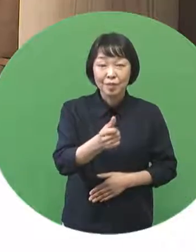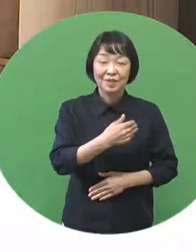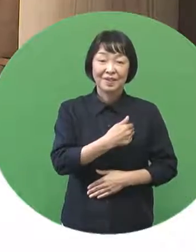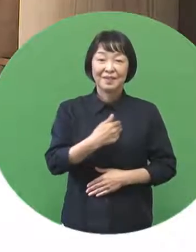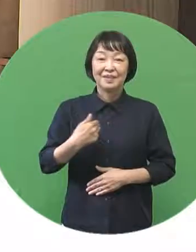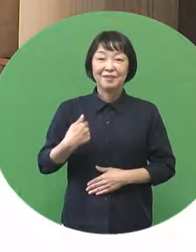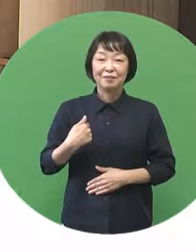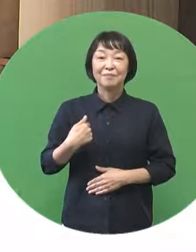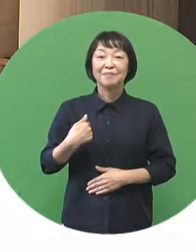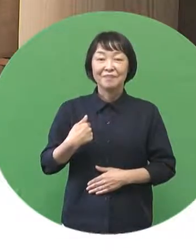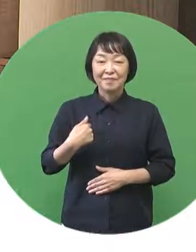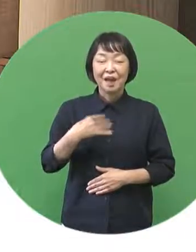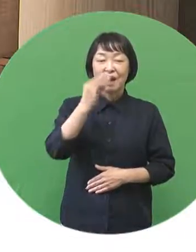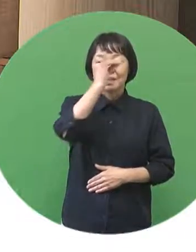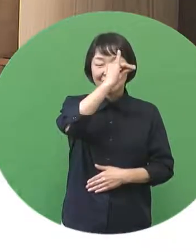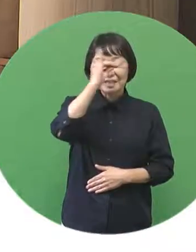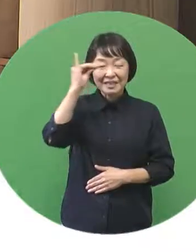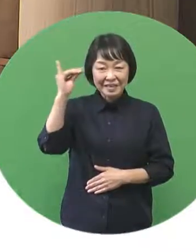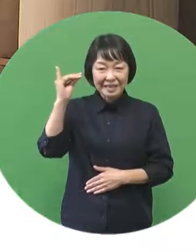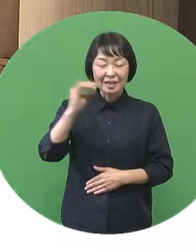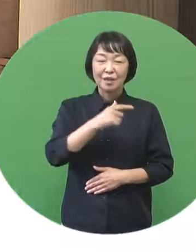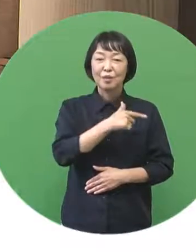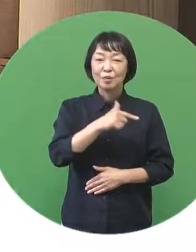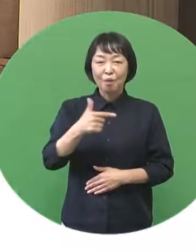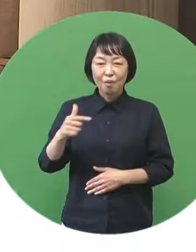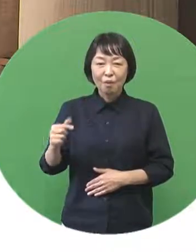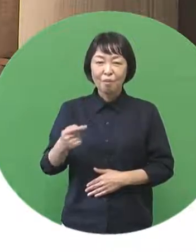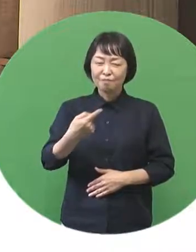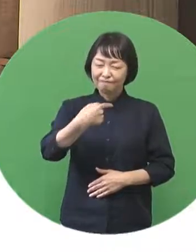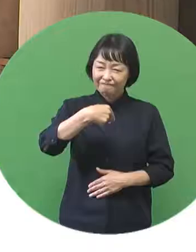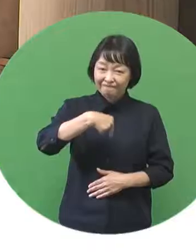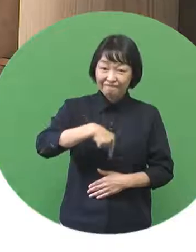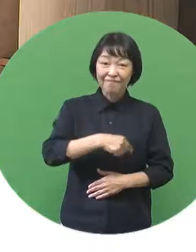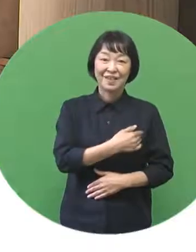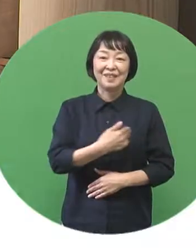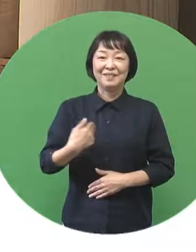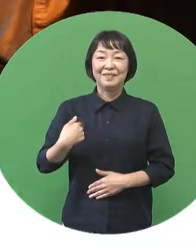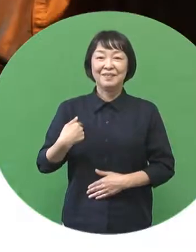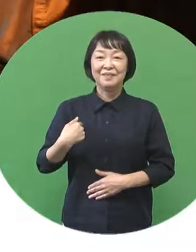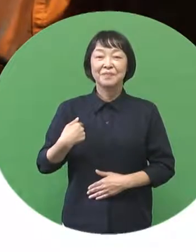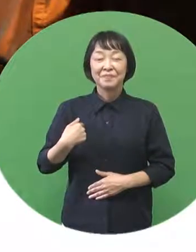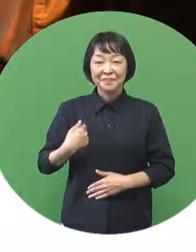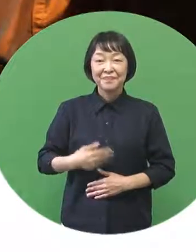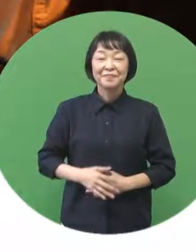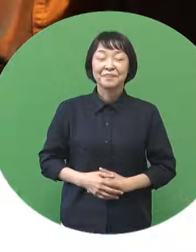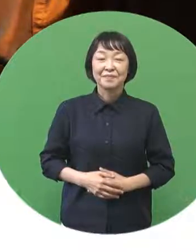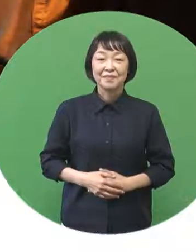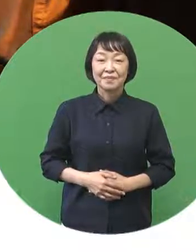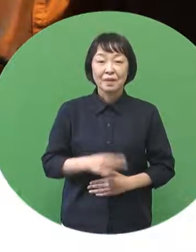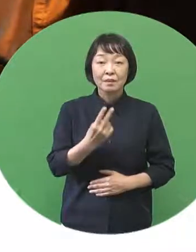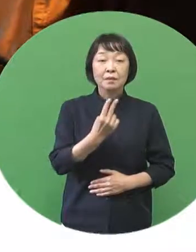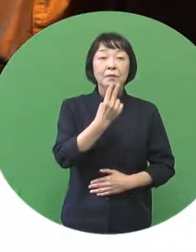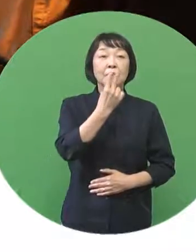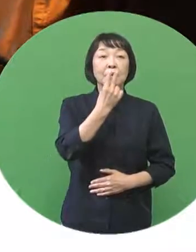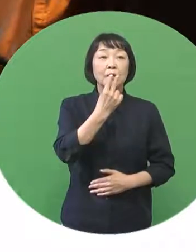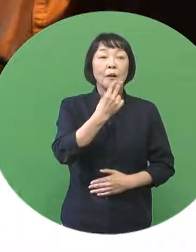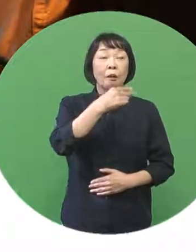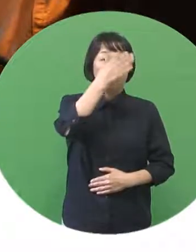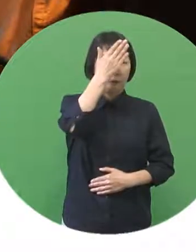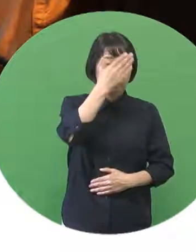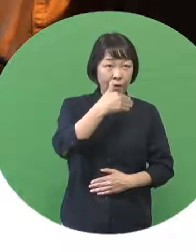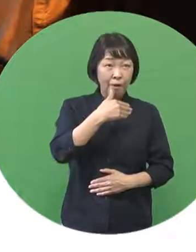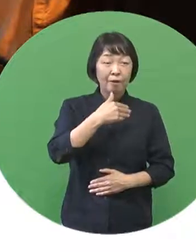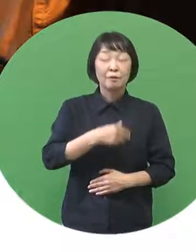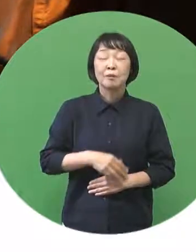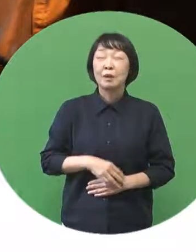の関心と知識を深めていただける内容となっております。匂いだったり、その工